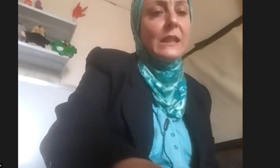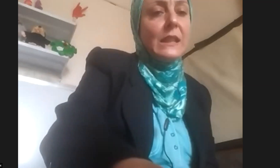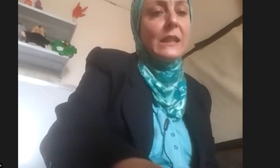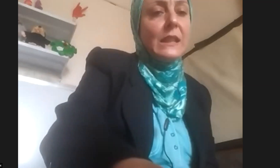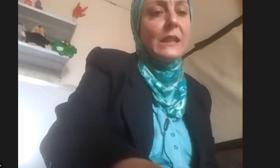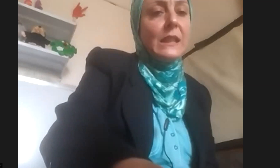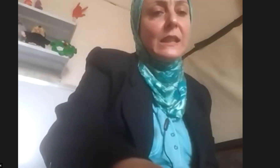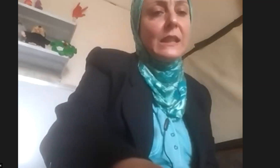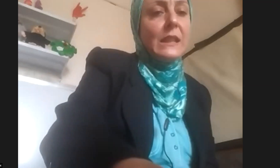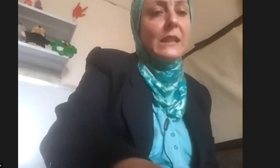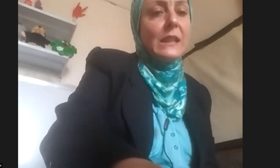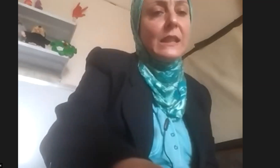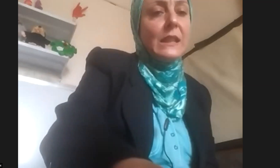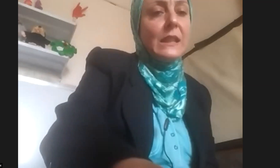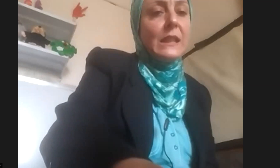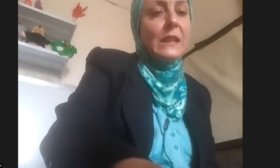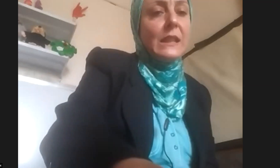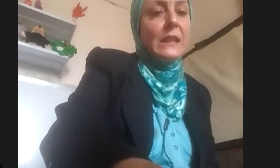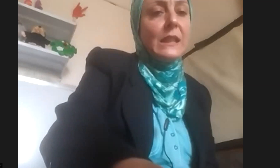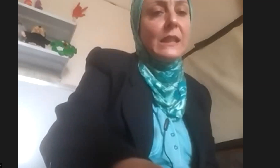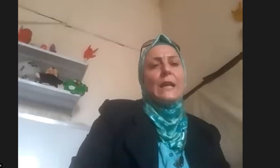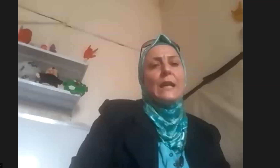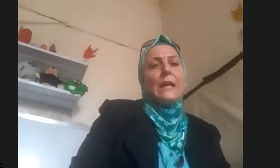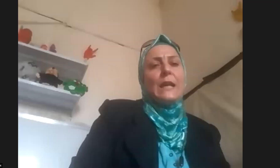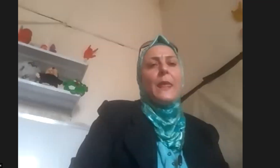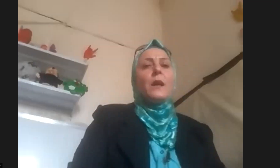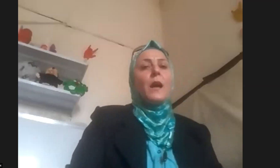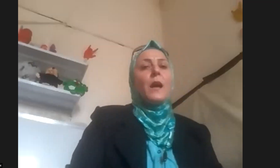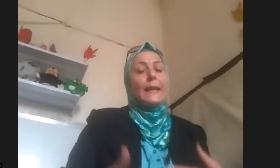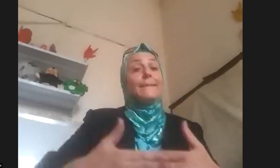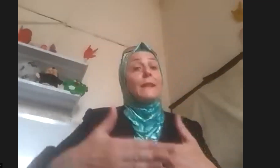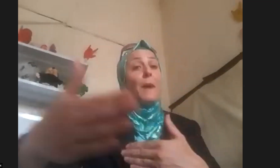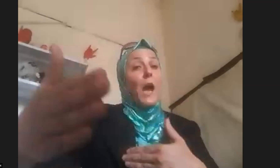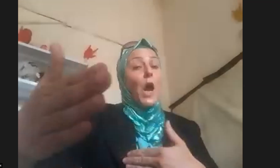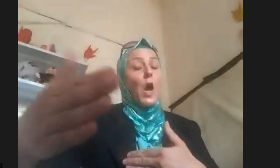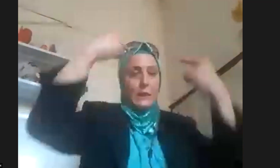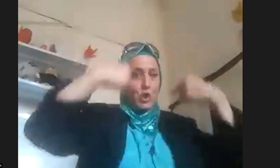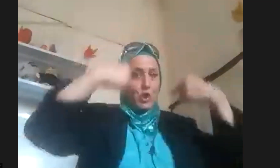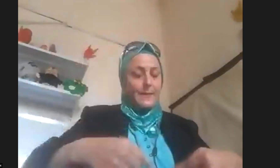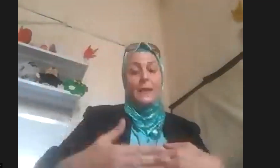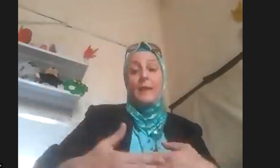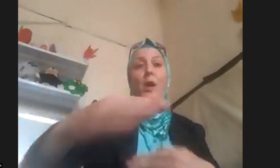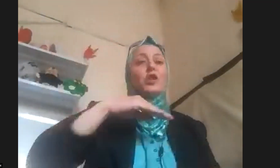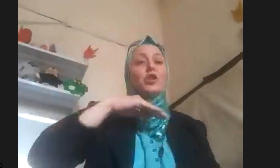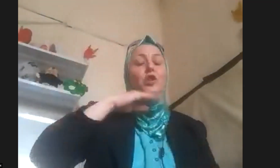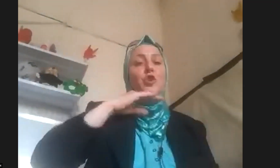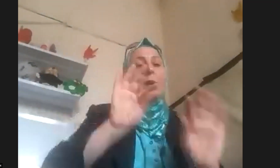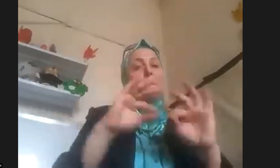الجسدي والتباعد الاجتماعي لعدم نقل العدوى من خلال تفشي فيروس كورونا.